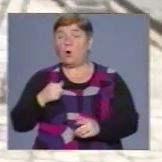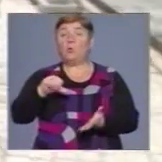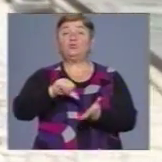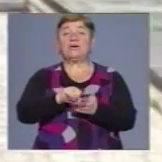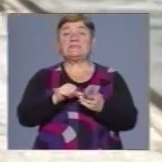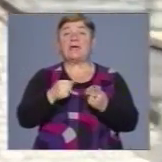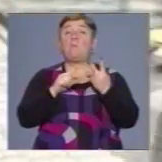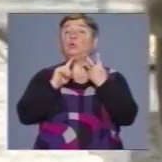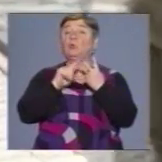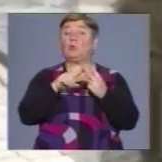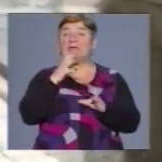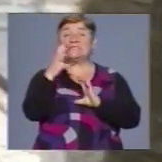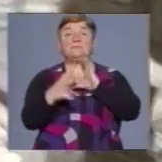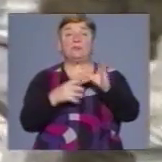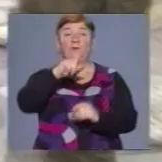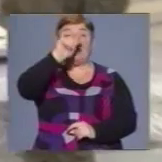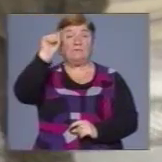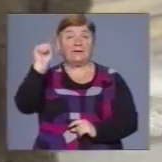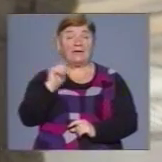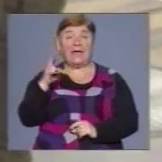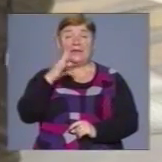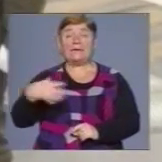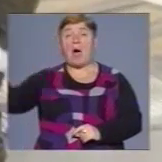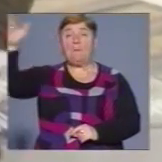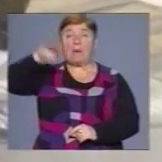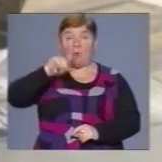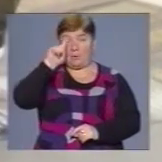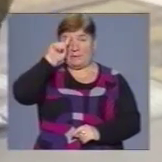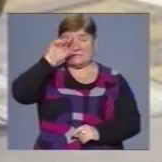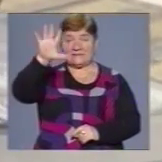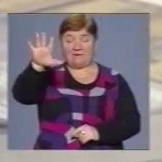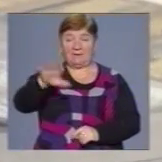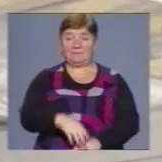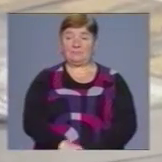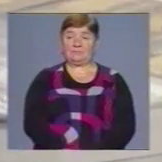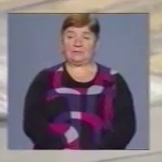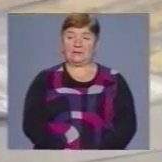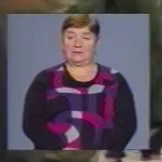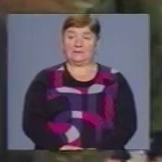Другої світової війни та до вічного вогню на пагорбі слави.